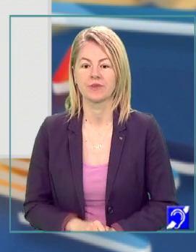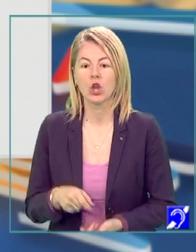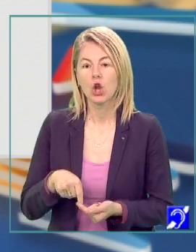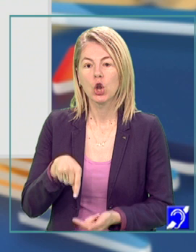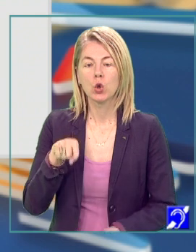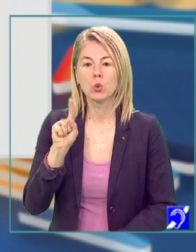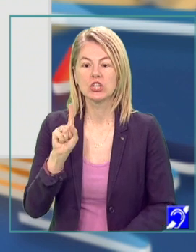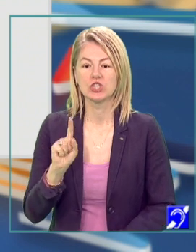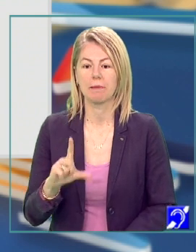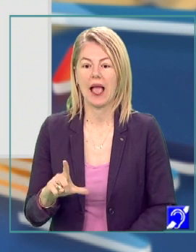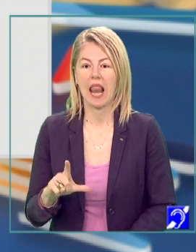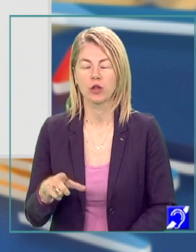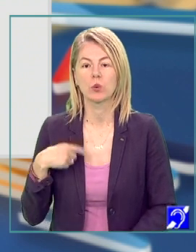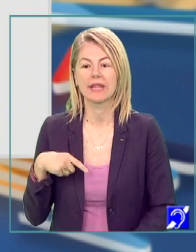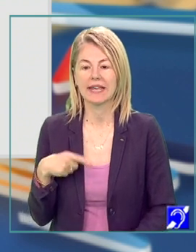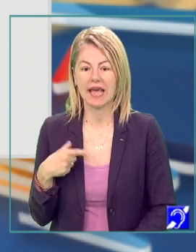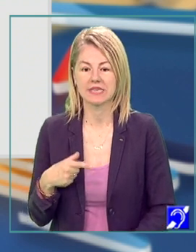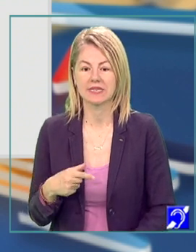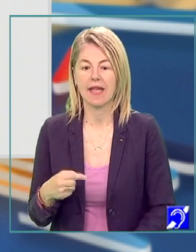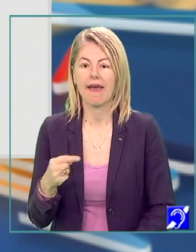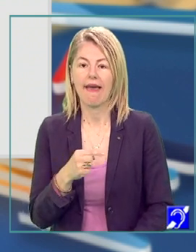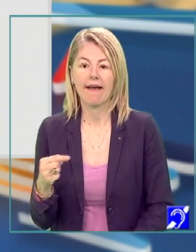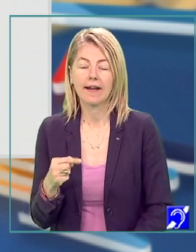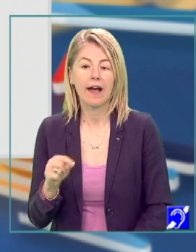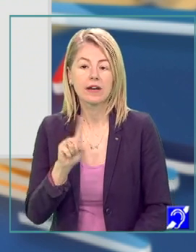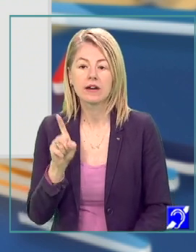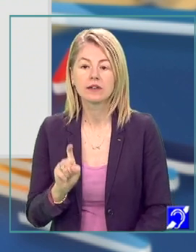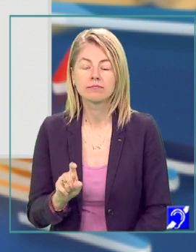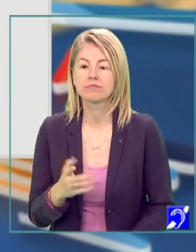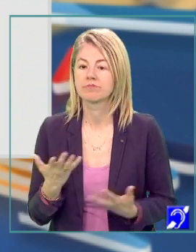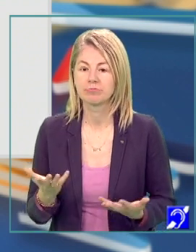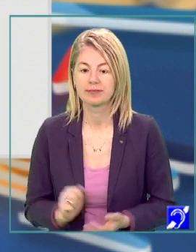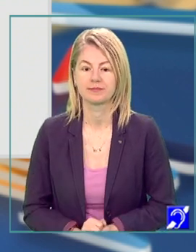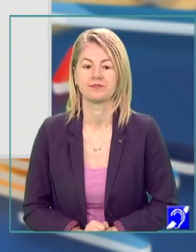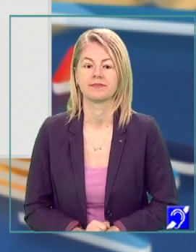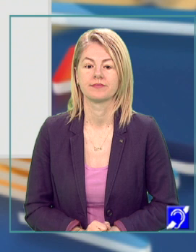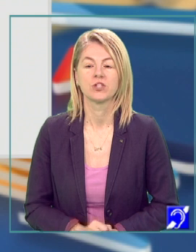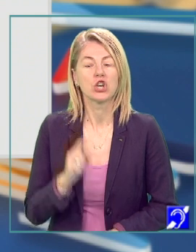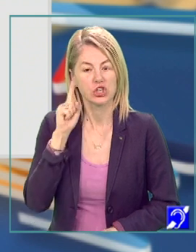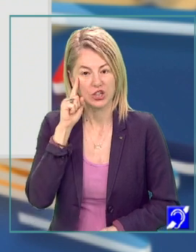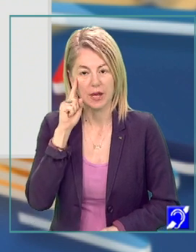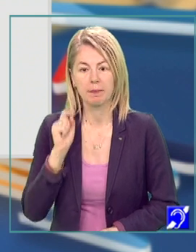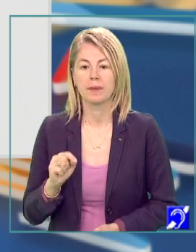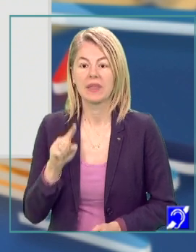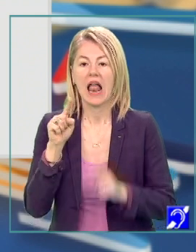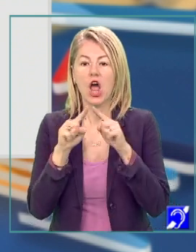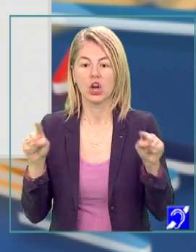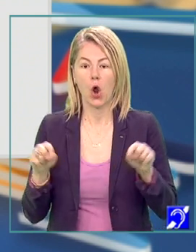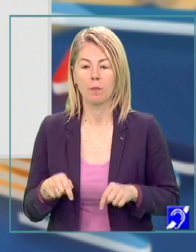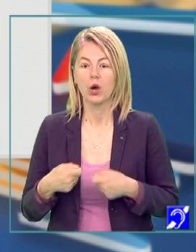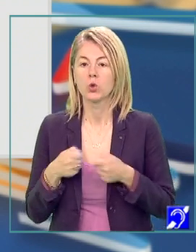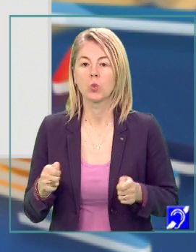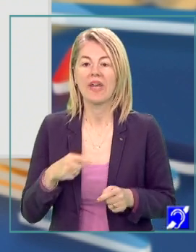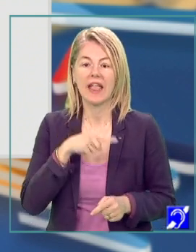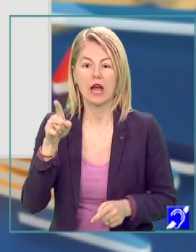centimetri. Lungimea laturii acestui romb este egală cu... Știm că la romb toate